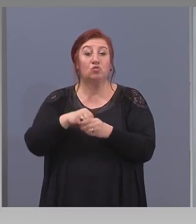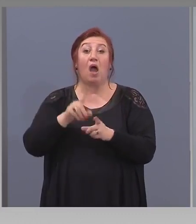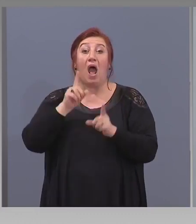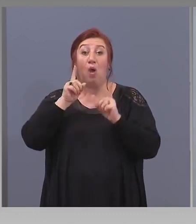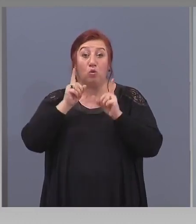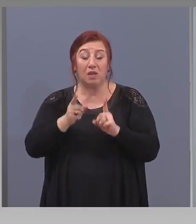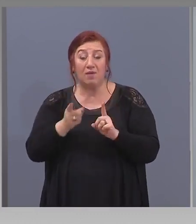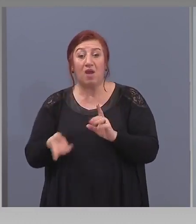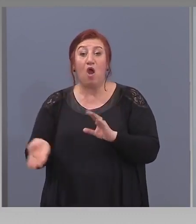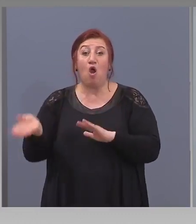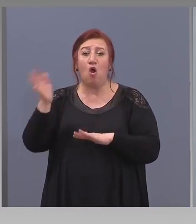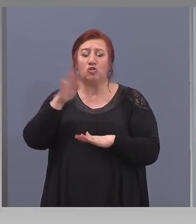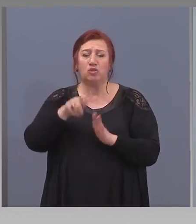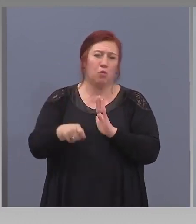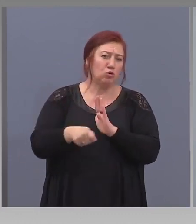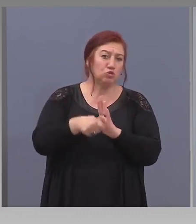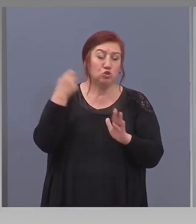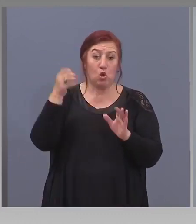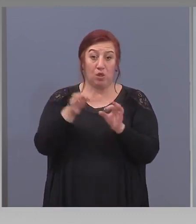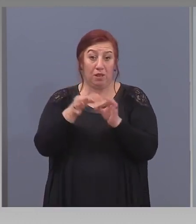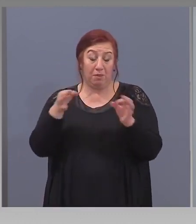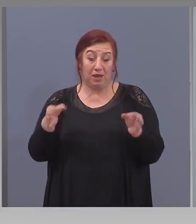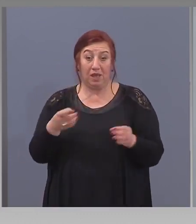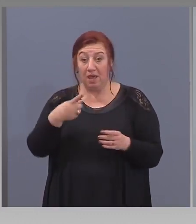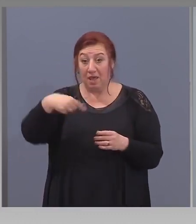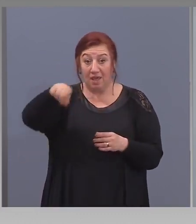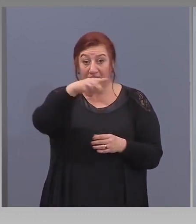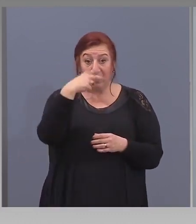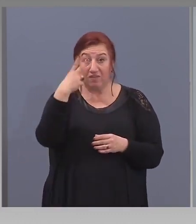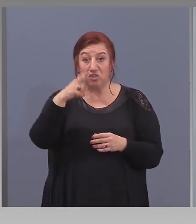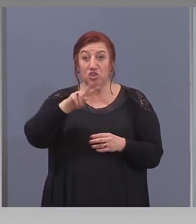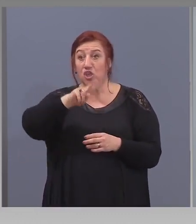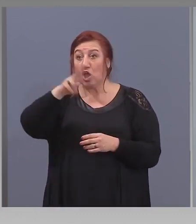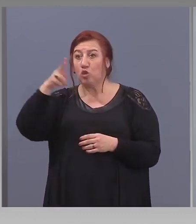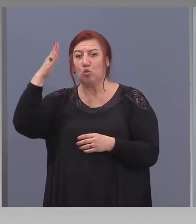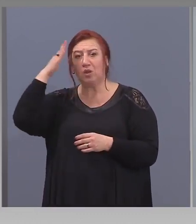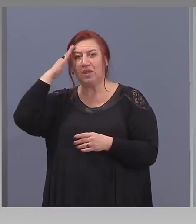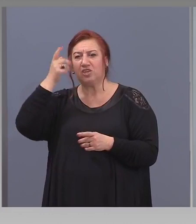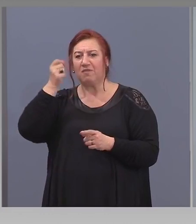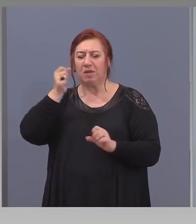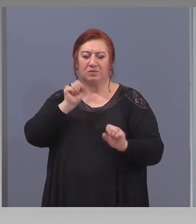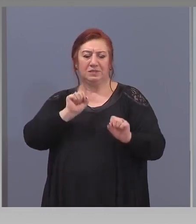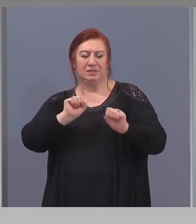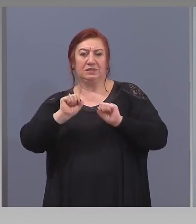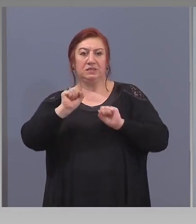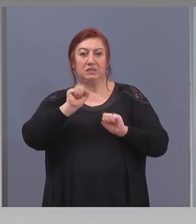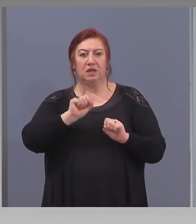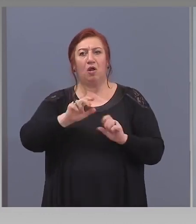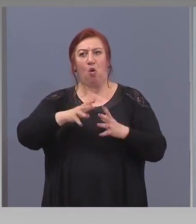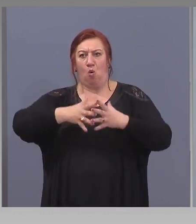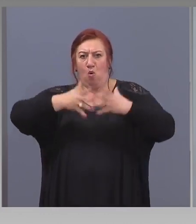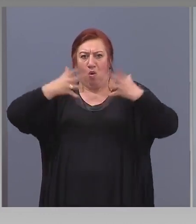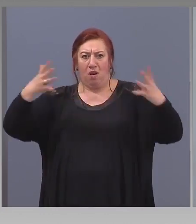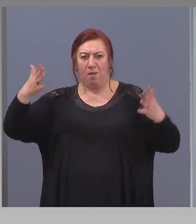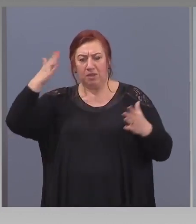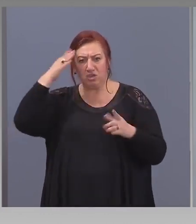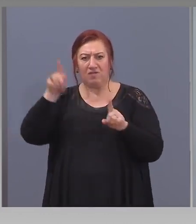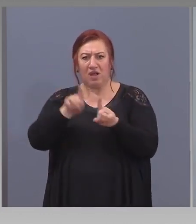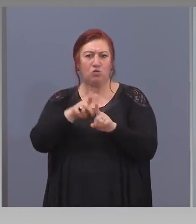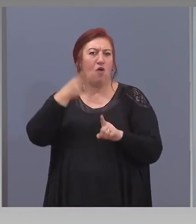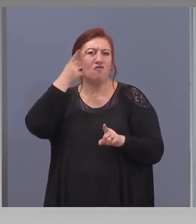мерки. И вие виждате държавите, които си позволиха да не го направят. Големи държави.